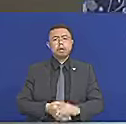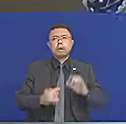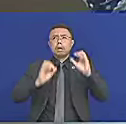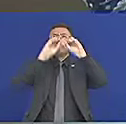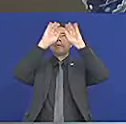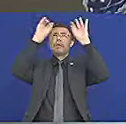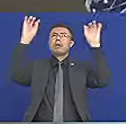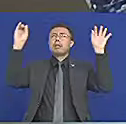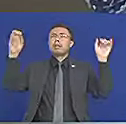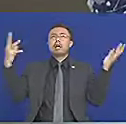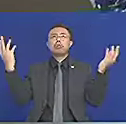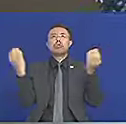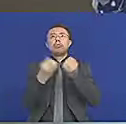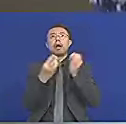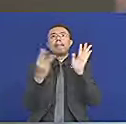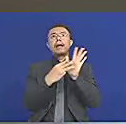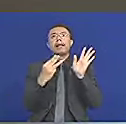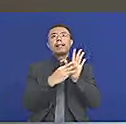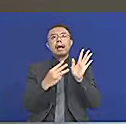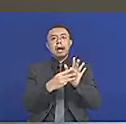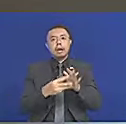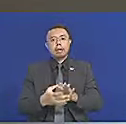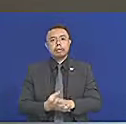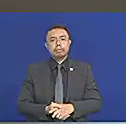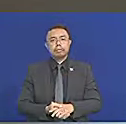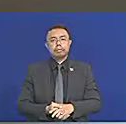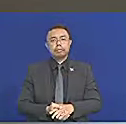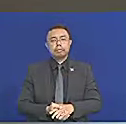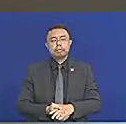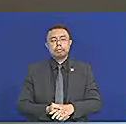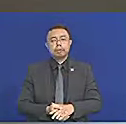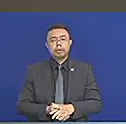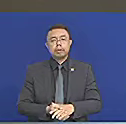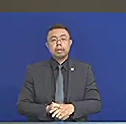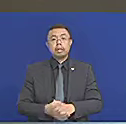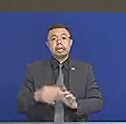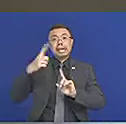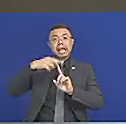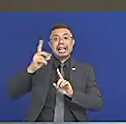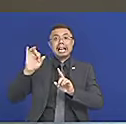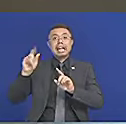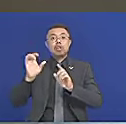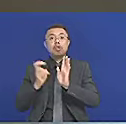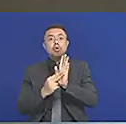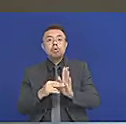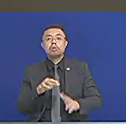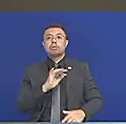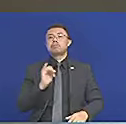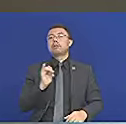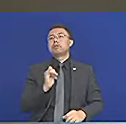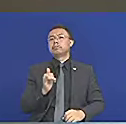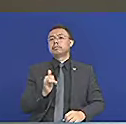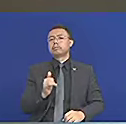bintang yang berjumlahnya miliar-miliar, dan triliun juga.